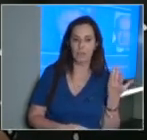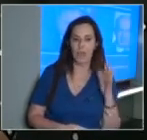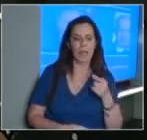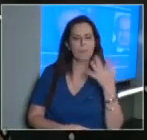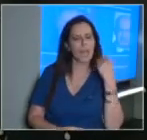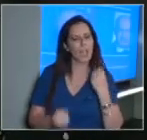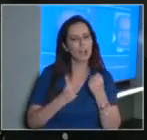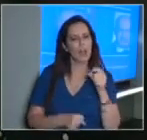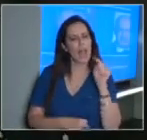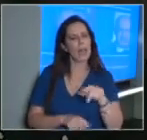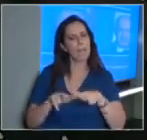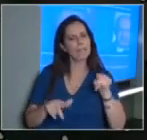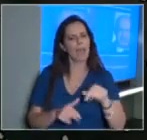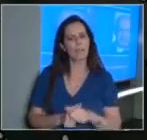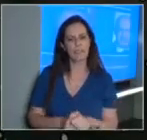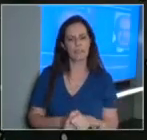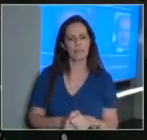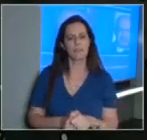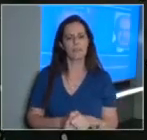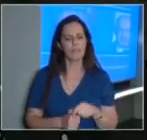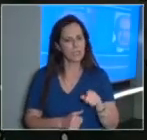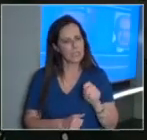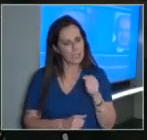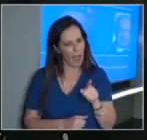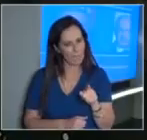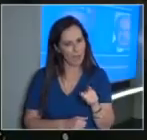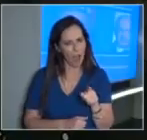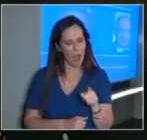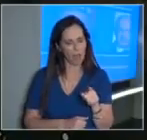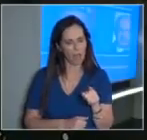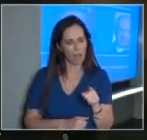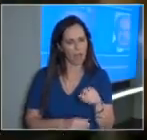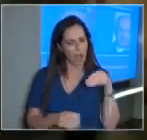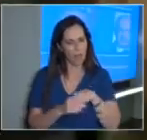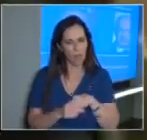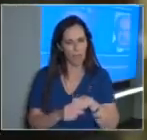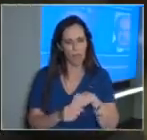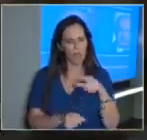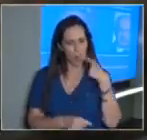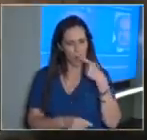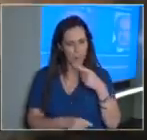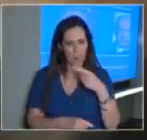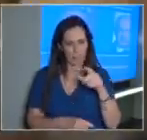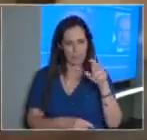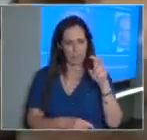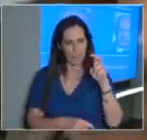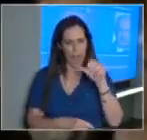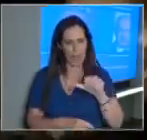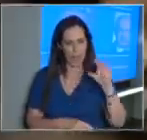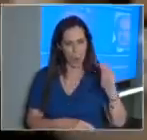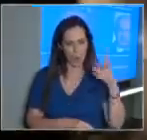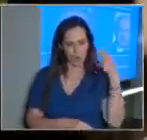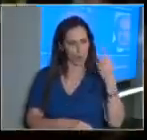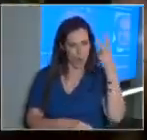כמה זה היה קשה להגיע למצב הזה? לא, דווקא זה מבחינת התוכן, איימן עודה, כשדיברתי איתו בפעם הראשונה כבר לפני